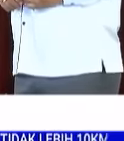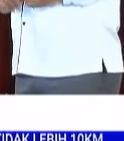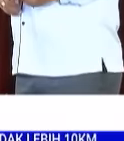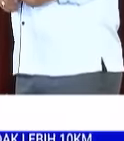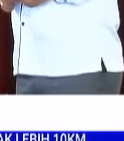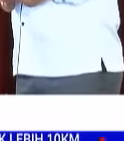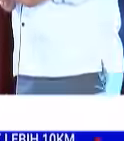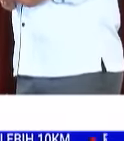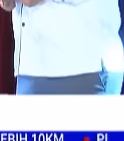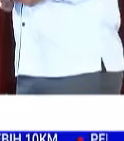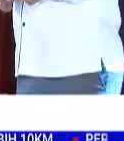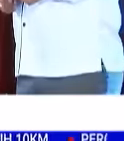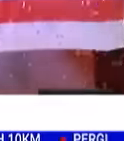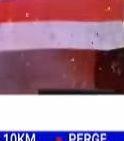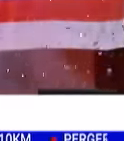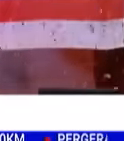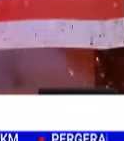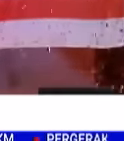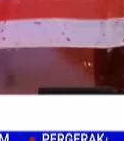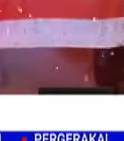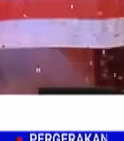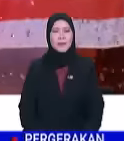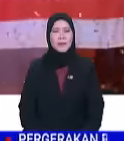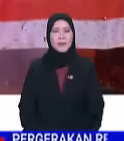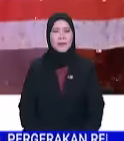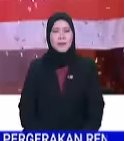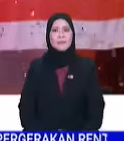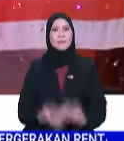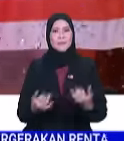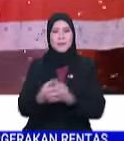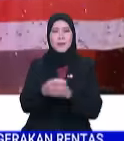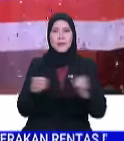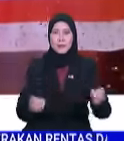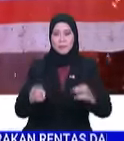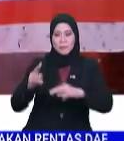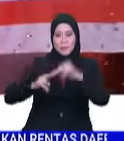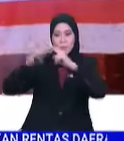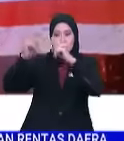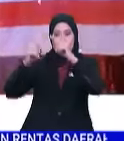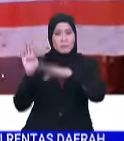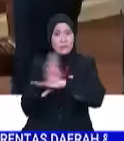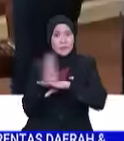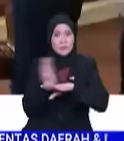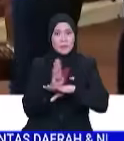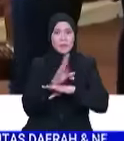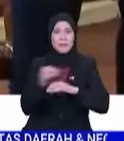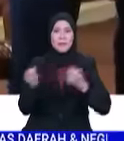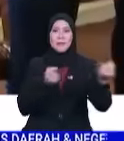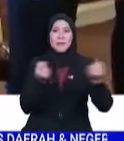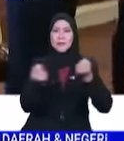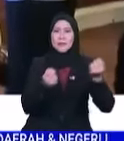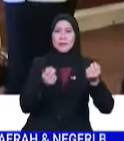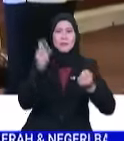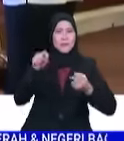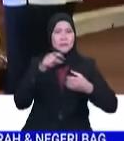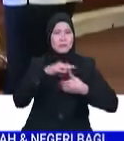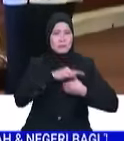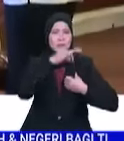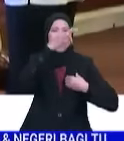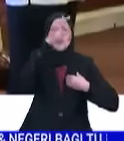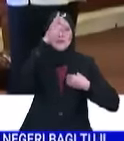agar mengibarkan Jalur Gemilang di setiap kediaman, pejabat, bangunan perniagaan dan kenderaan dalam menyemarakkan